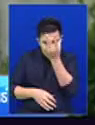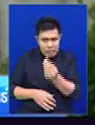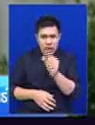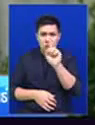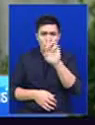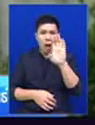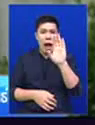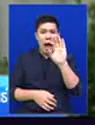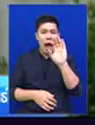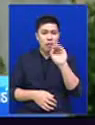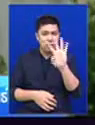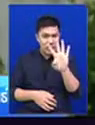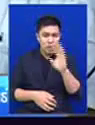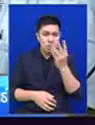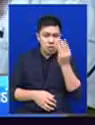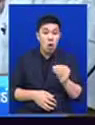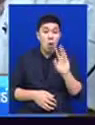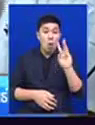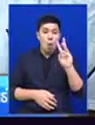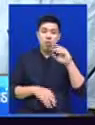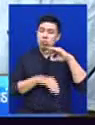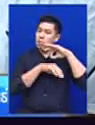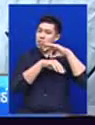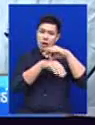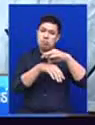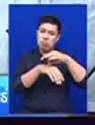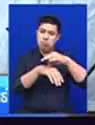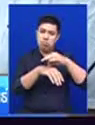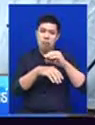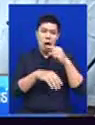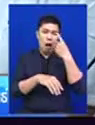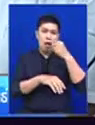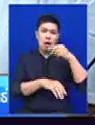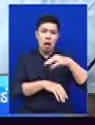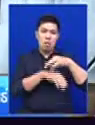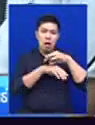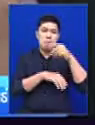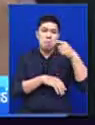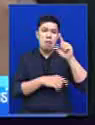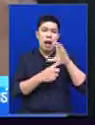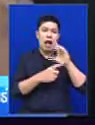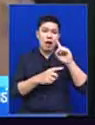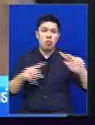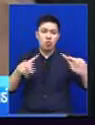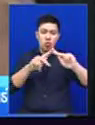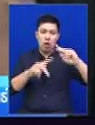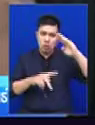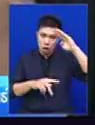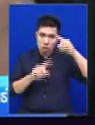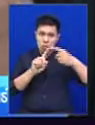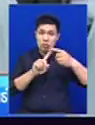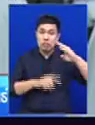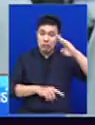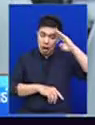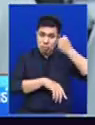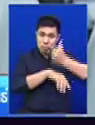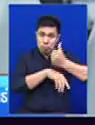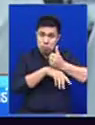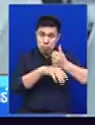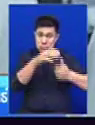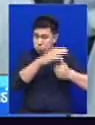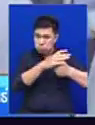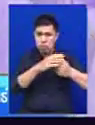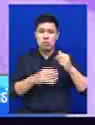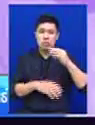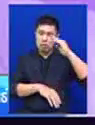ส่วนอีก6คนนั้นได้กำหนดแต่งตั้งโดยตำแหน่งโดยประกอบด้วยปลัดกระทรวงกลาโหมผู้บัญชาการทหารสูงสุดผู้บัญชาการ